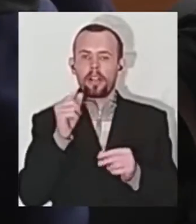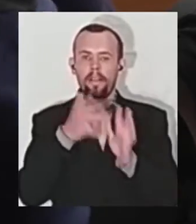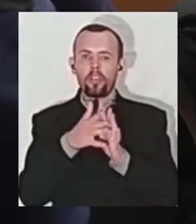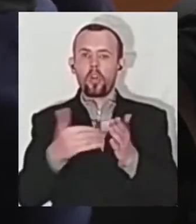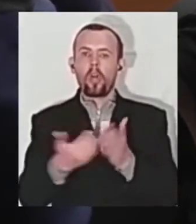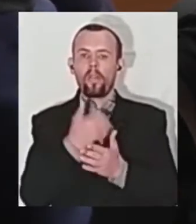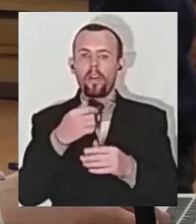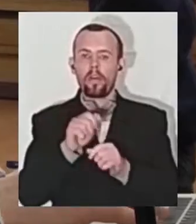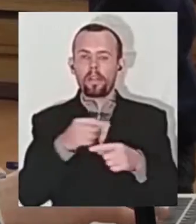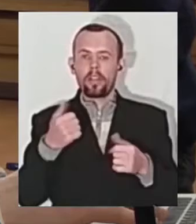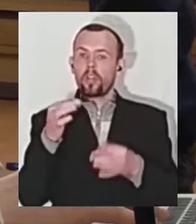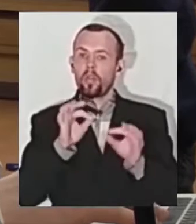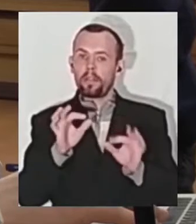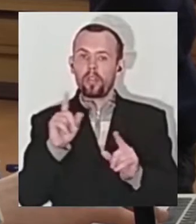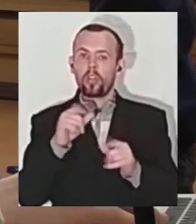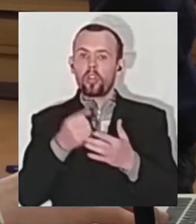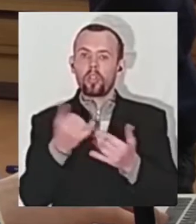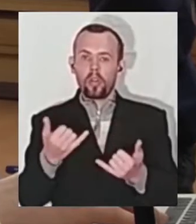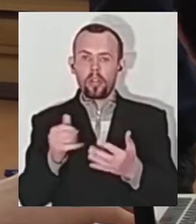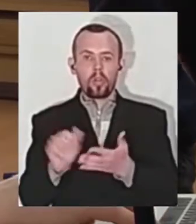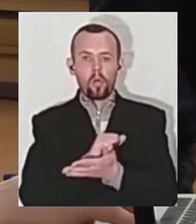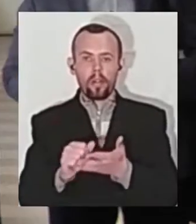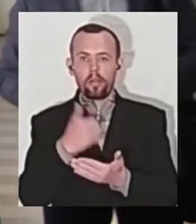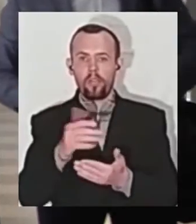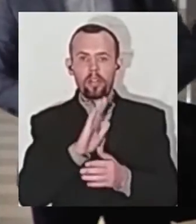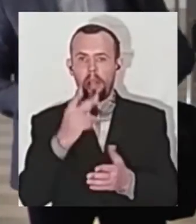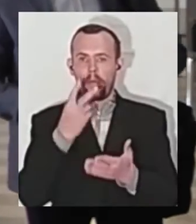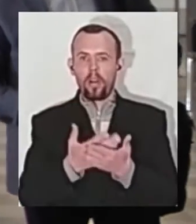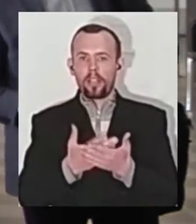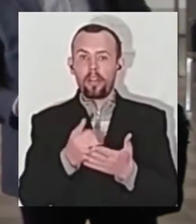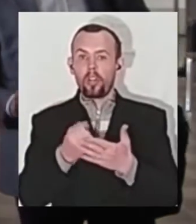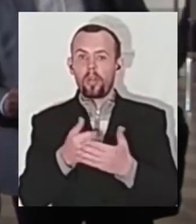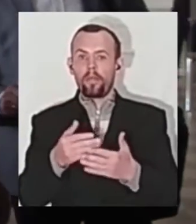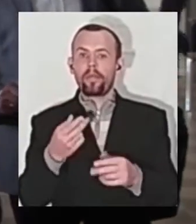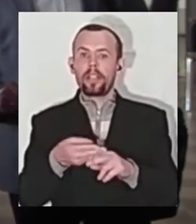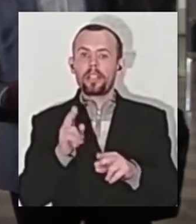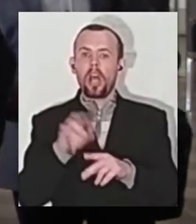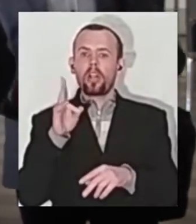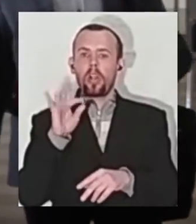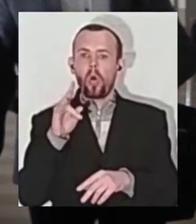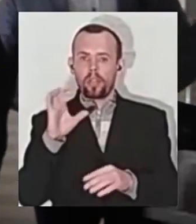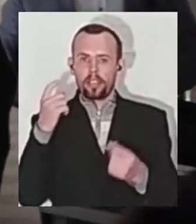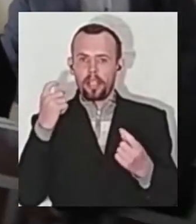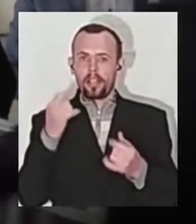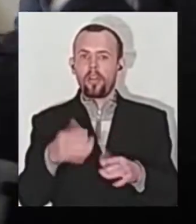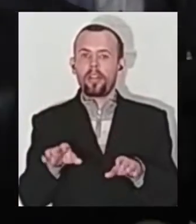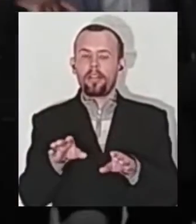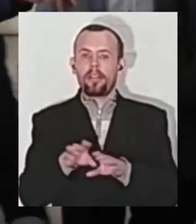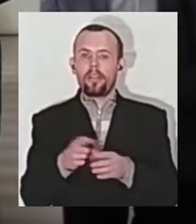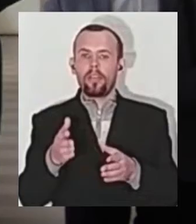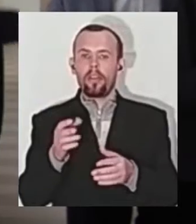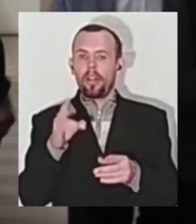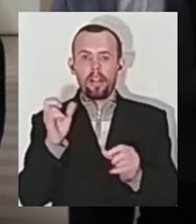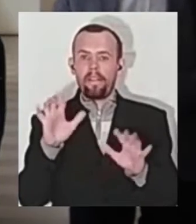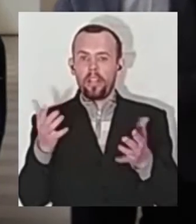Підсудні розповіли, що до сьогодні ці документи їм не показували. Це нонсенс, таке не відбувається